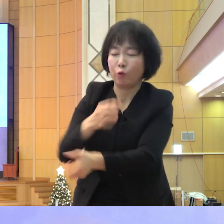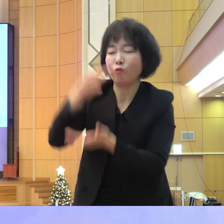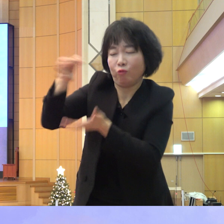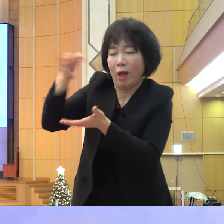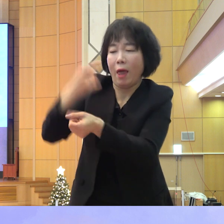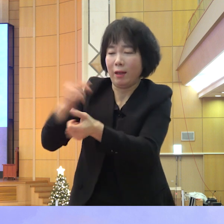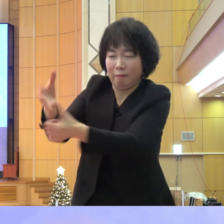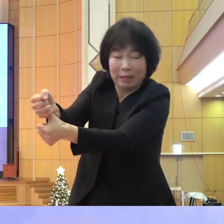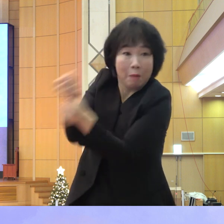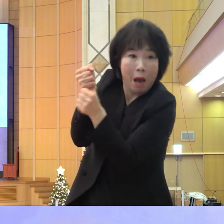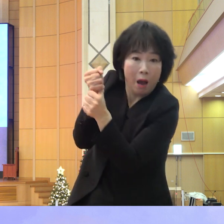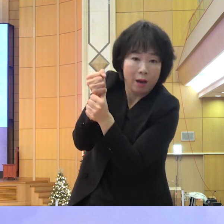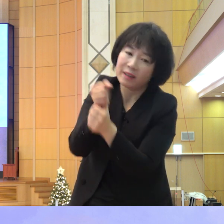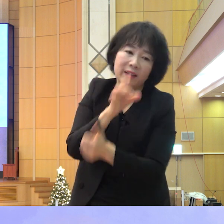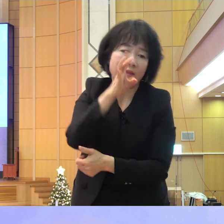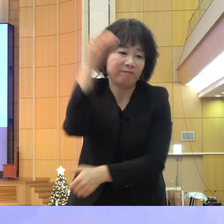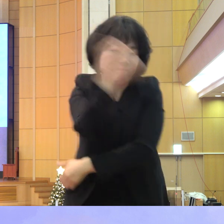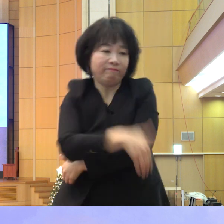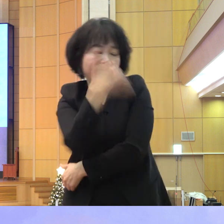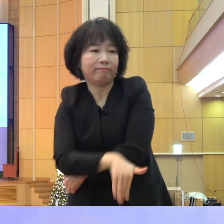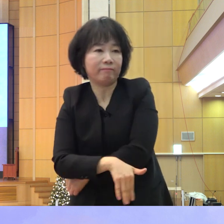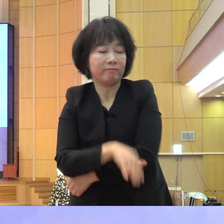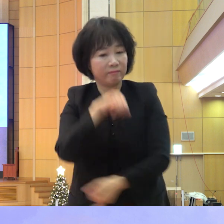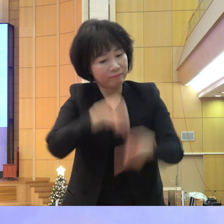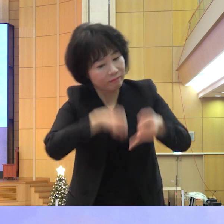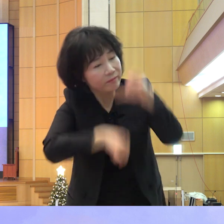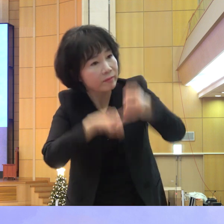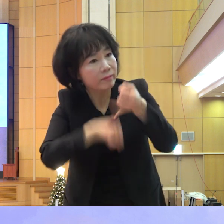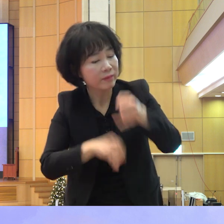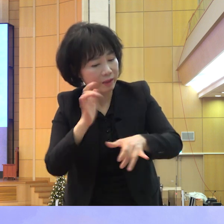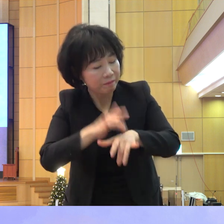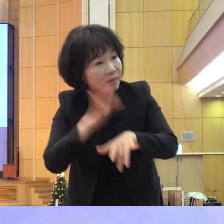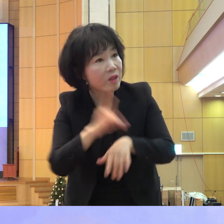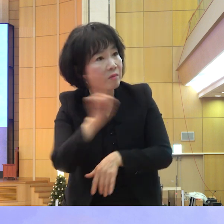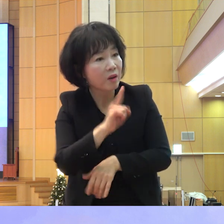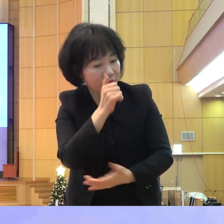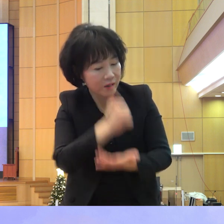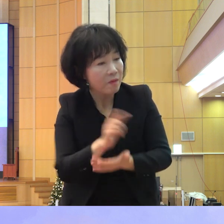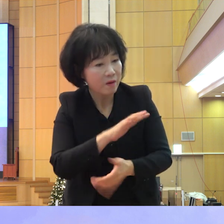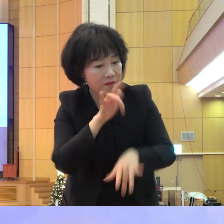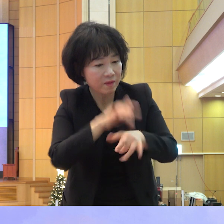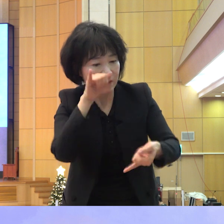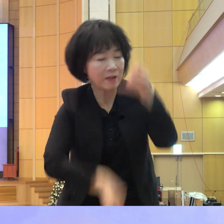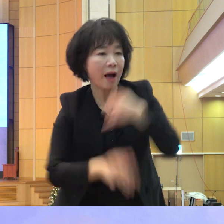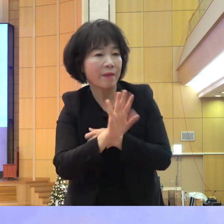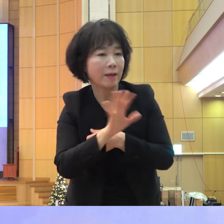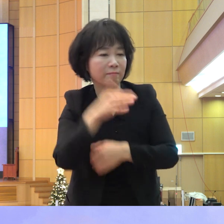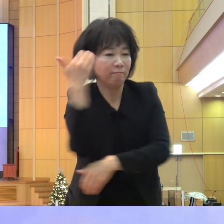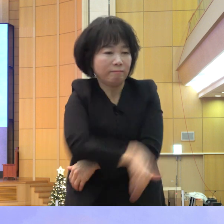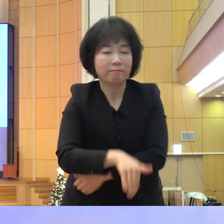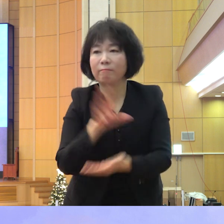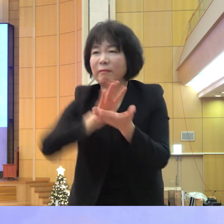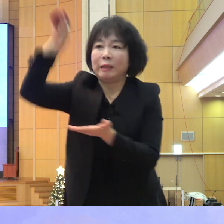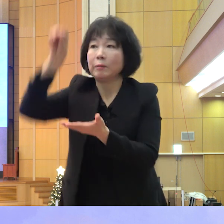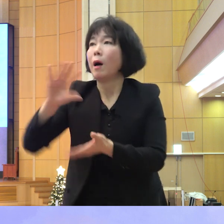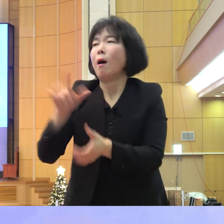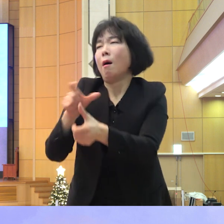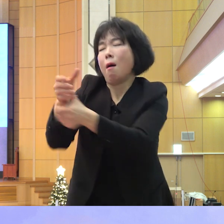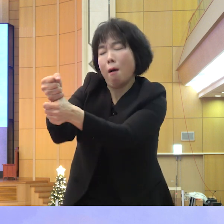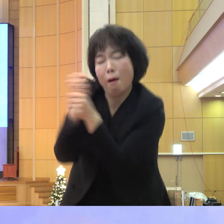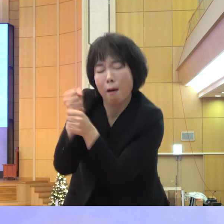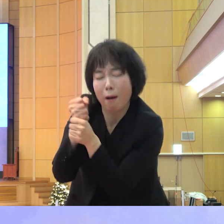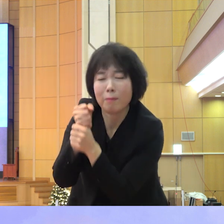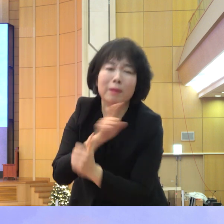테니까 몇 년만 더 있어다오. 야곱이가 안 해요 난 갈 거예요. 야 그러지 말고 좀 더 있어다오.